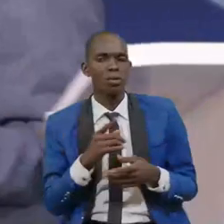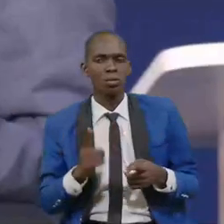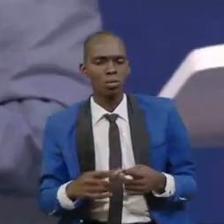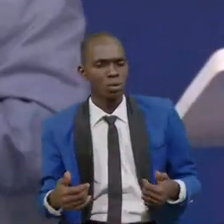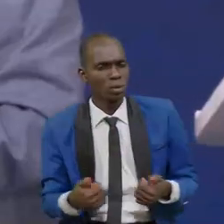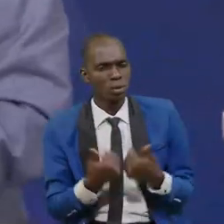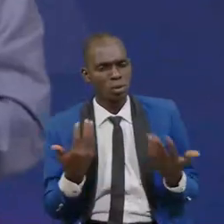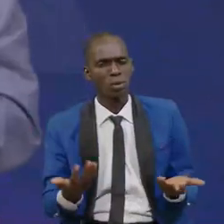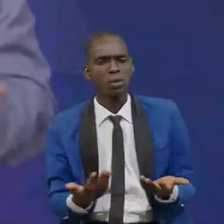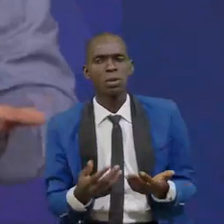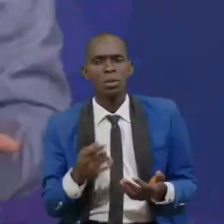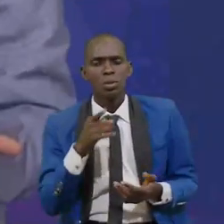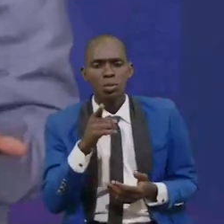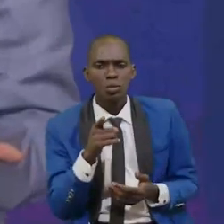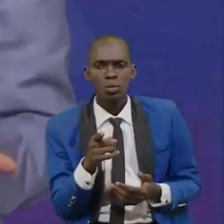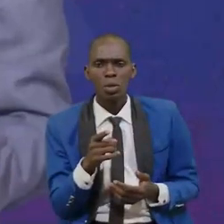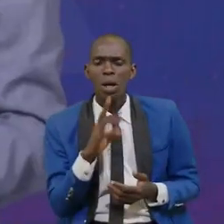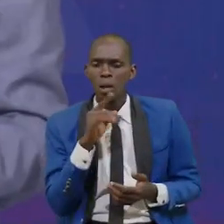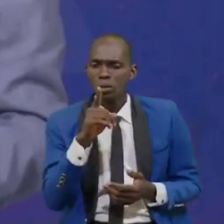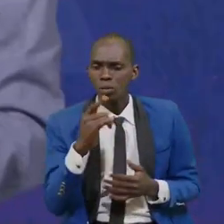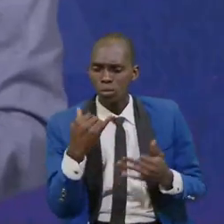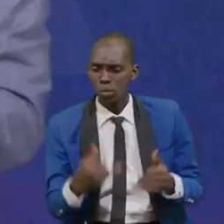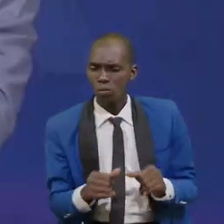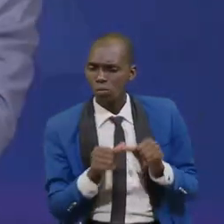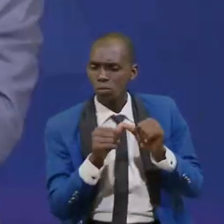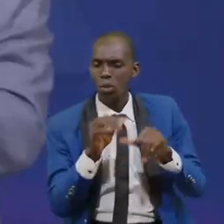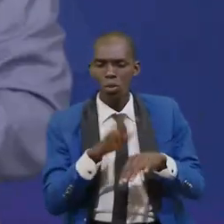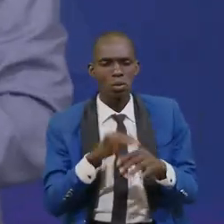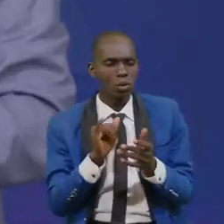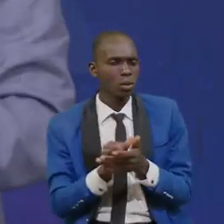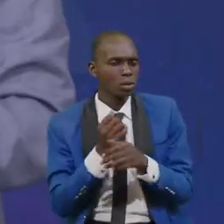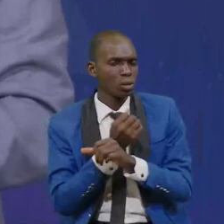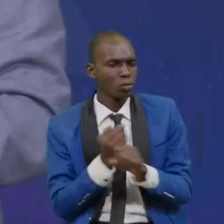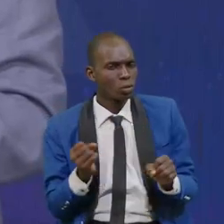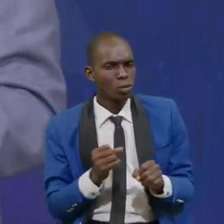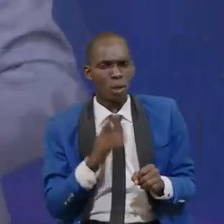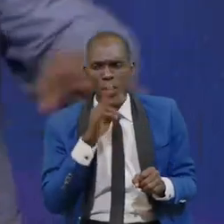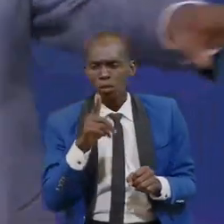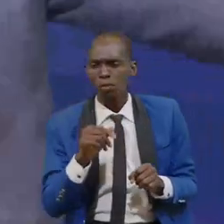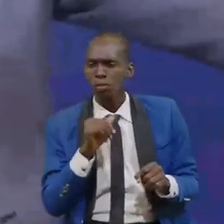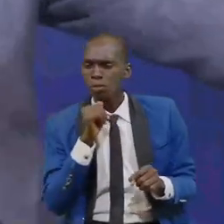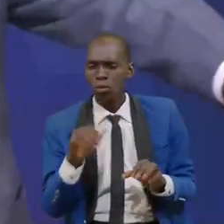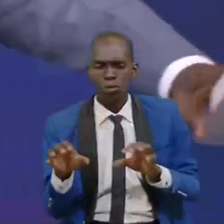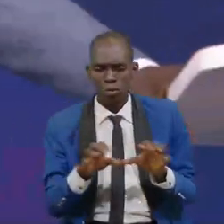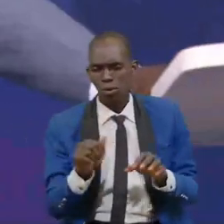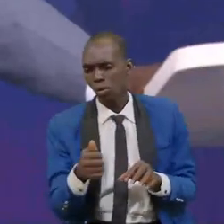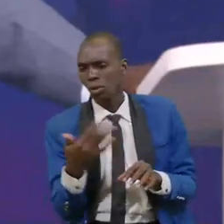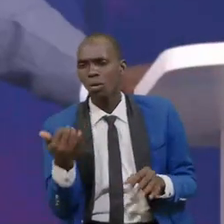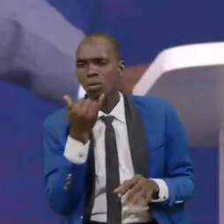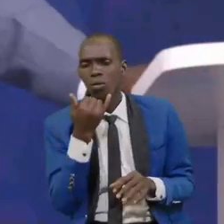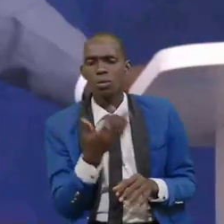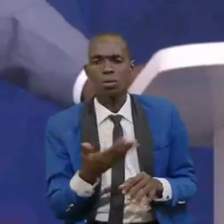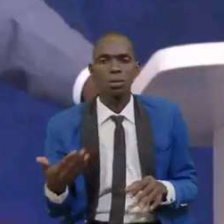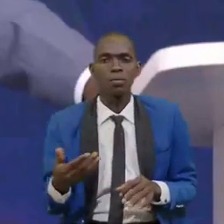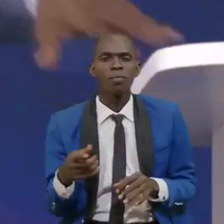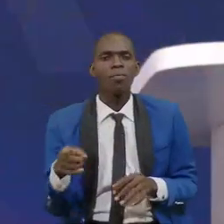de dire, mais qu'est-ce que vous posez sur le fondement? Est-ce que vous bâtissez autre doctrine, fausse doctrine? Il ne peut pas dire ça. Il a peur